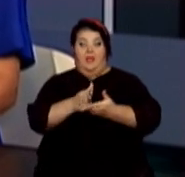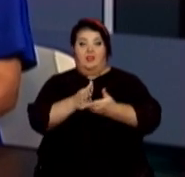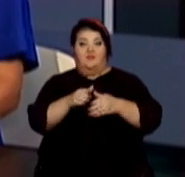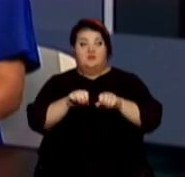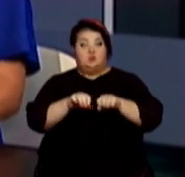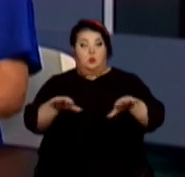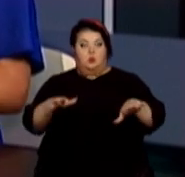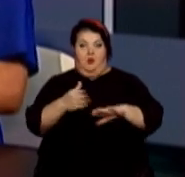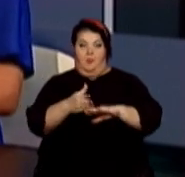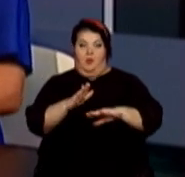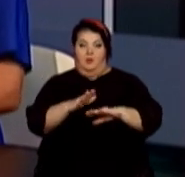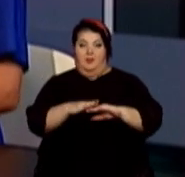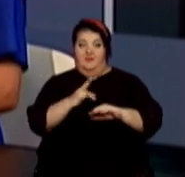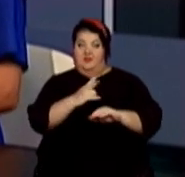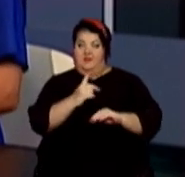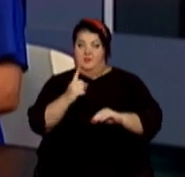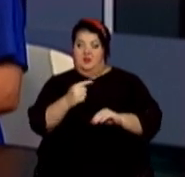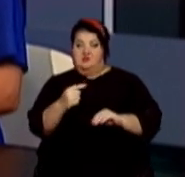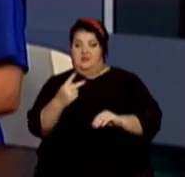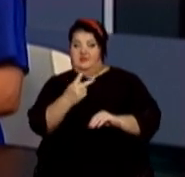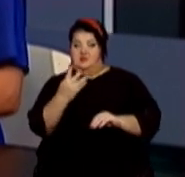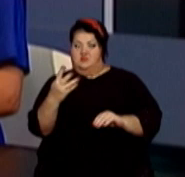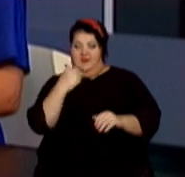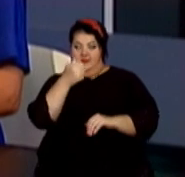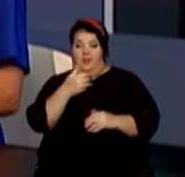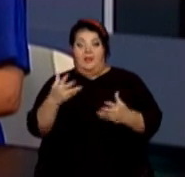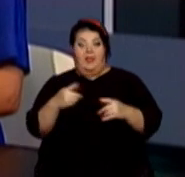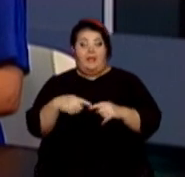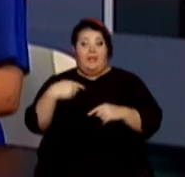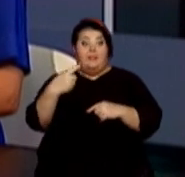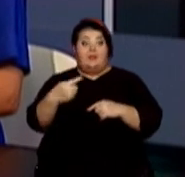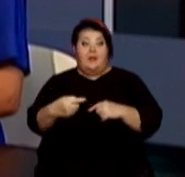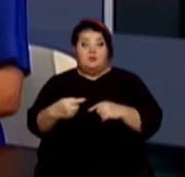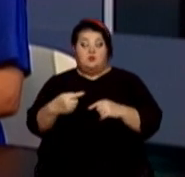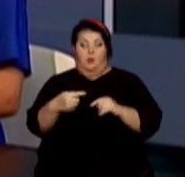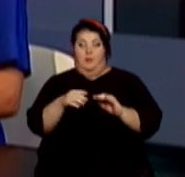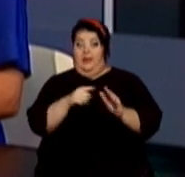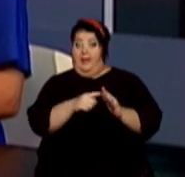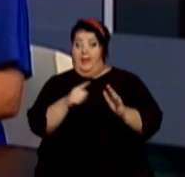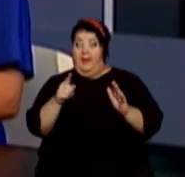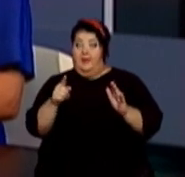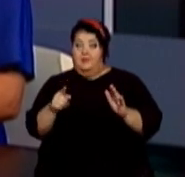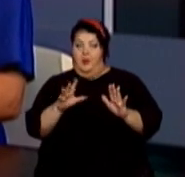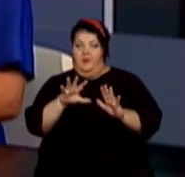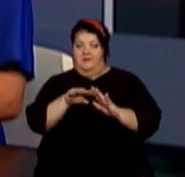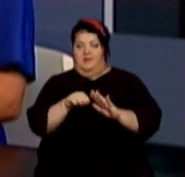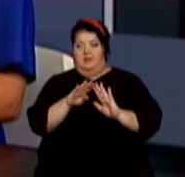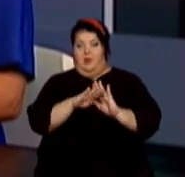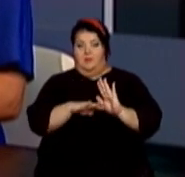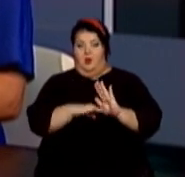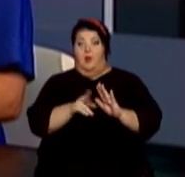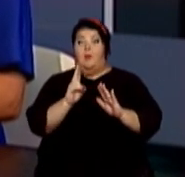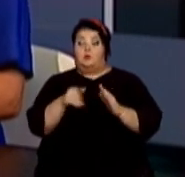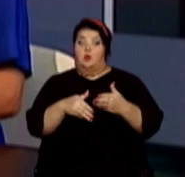2020-2024 роки. Які наступні етапи втілення програми та хто і на яких умовах готовий її фінансувати? Це